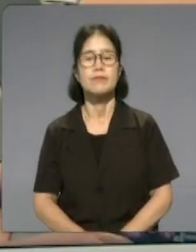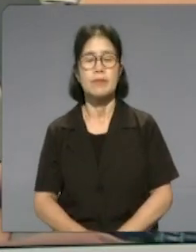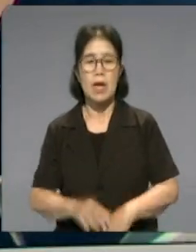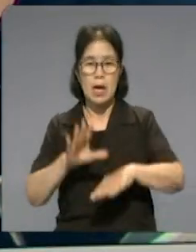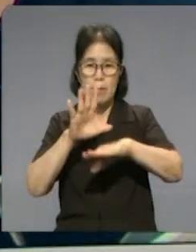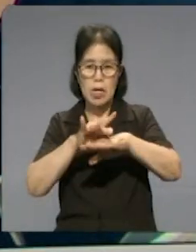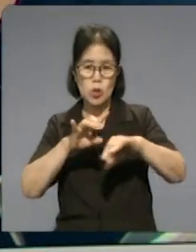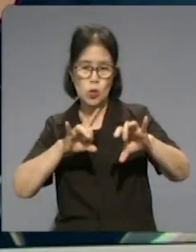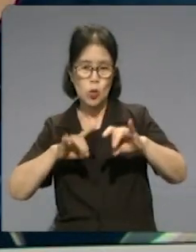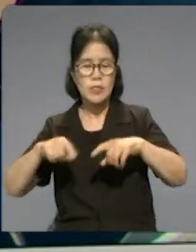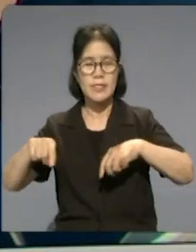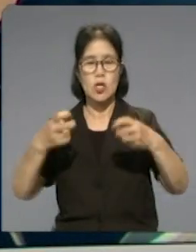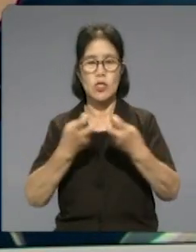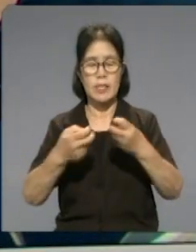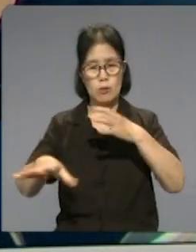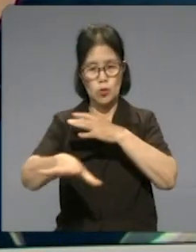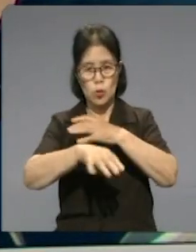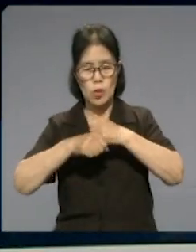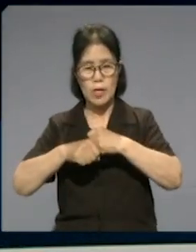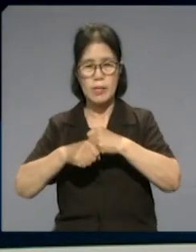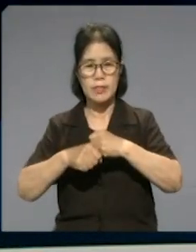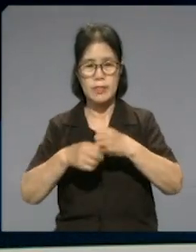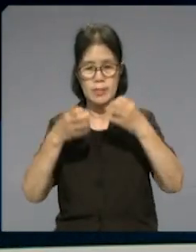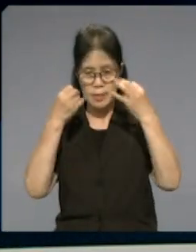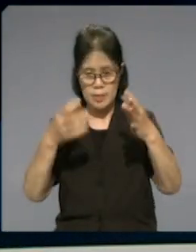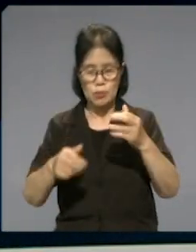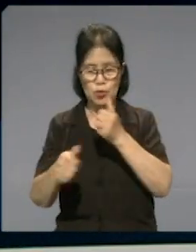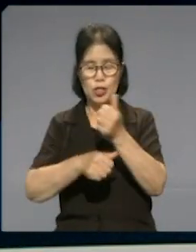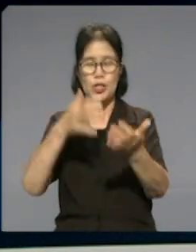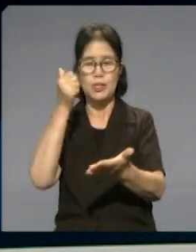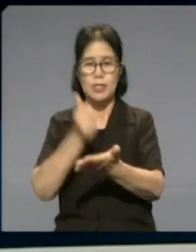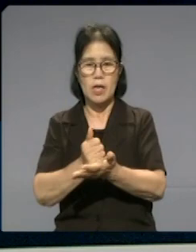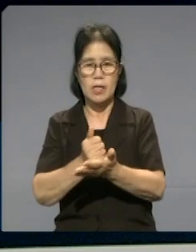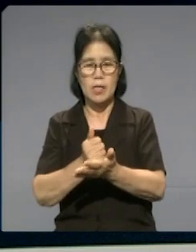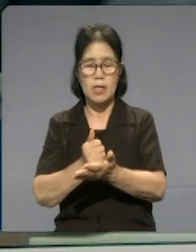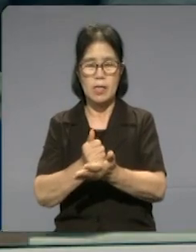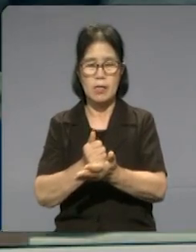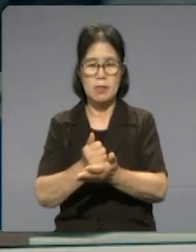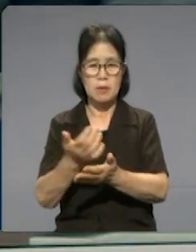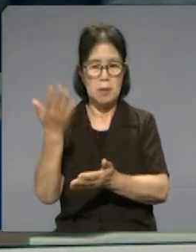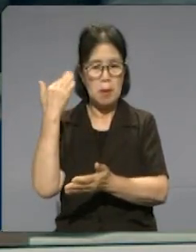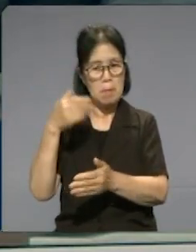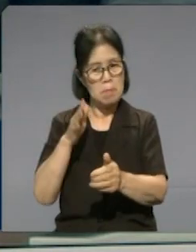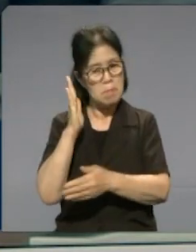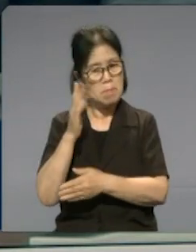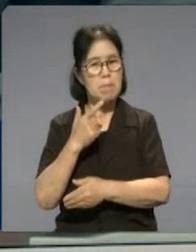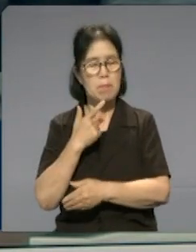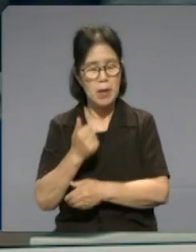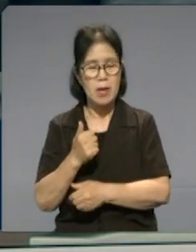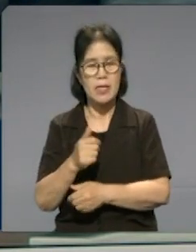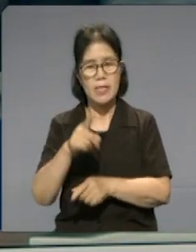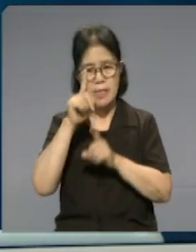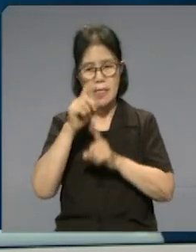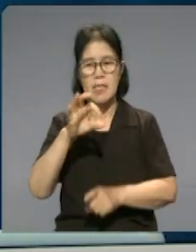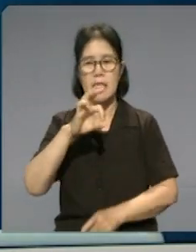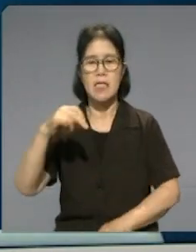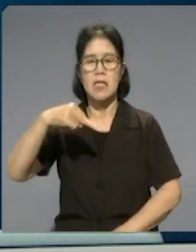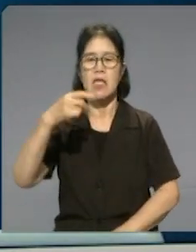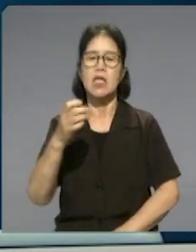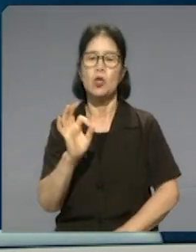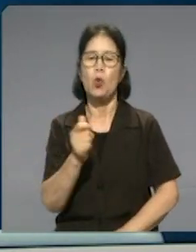방송과 통신 정책을 총괄하는 신임 방송통신위원장에 일찌감치 내정설이 있었던 이동관 대통령